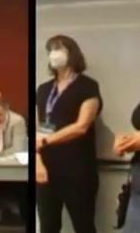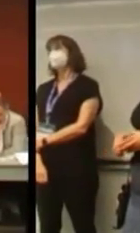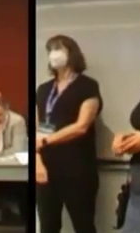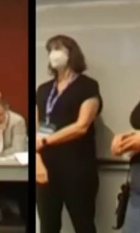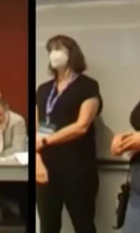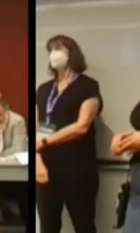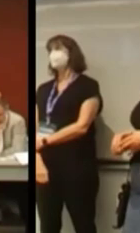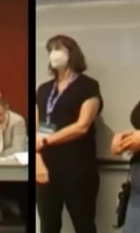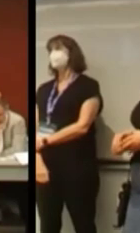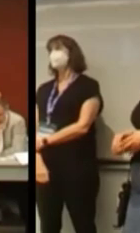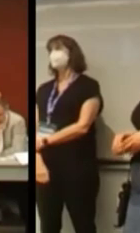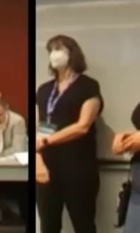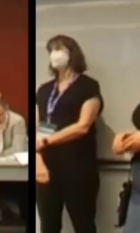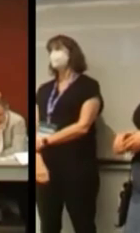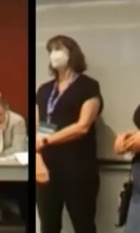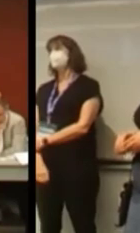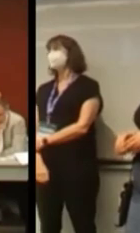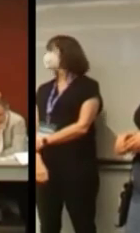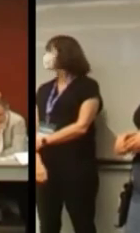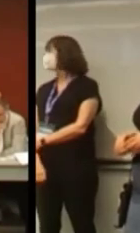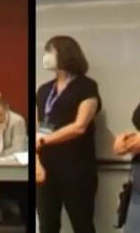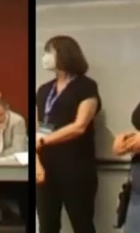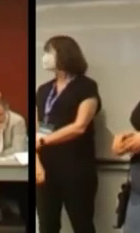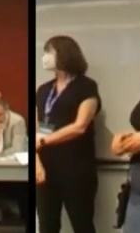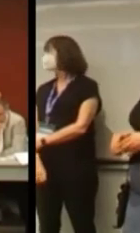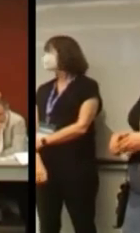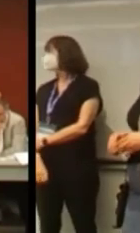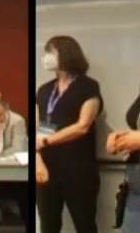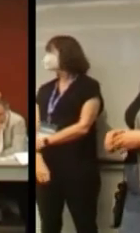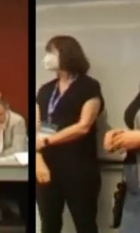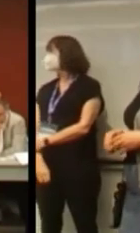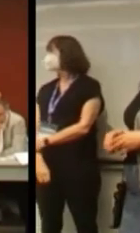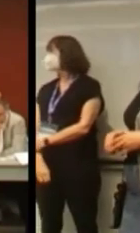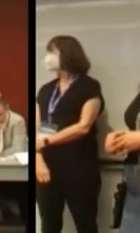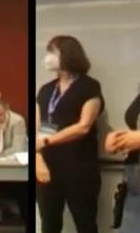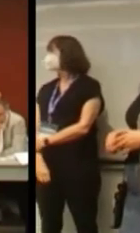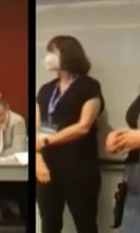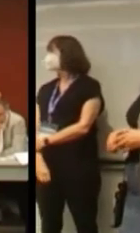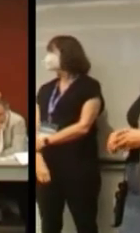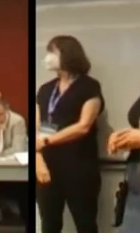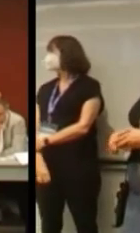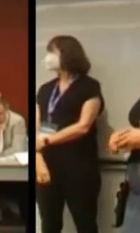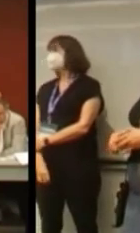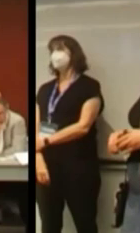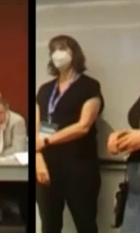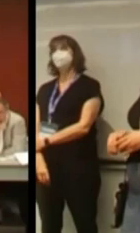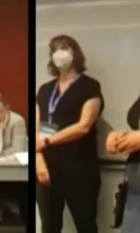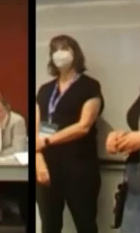effectivement, ça aurait été plus simple de commencer à partir de là.